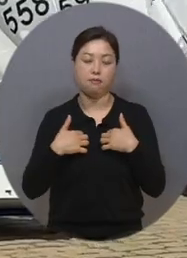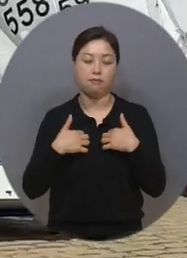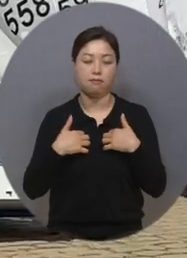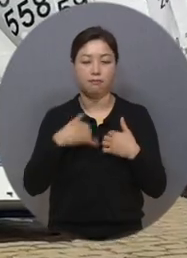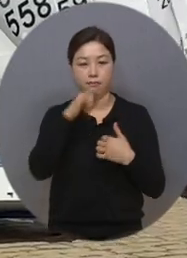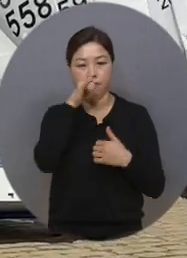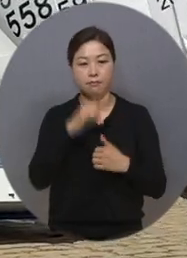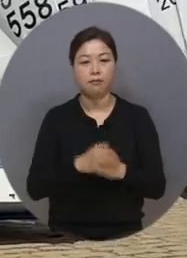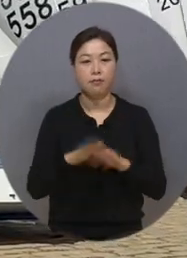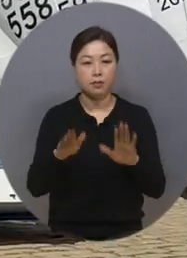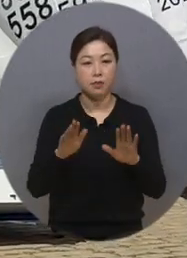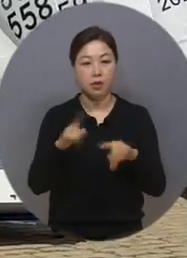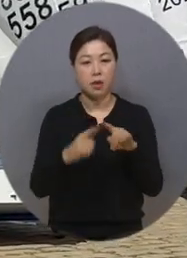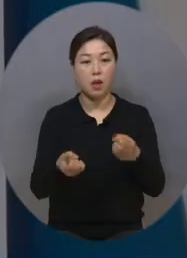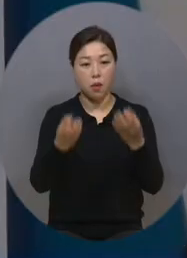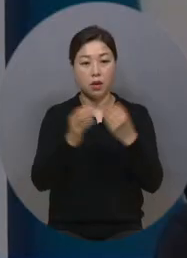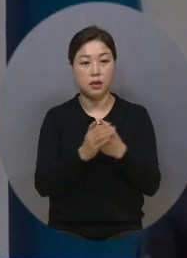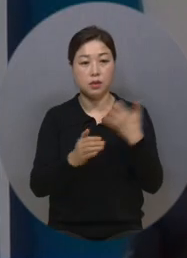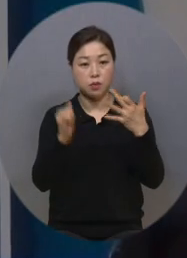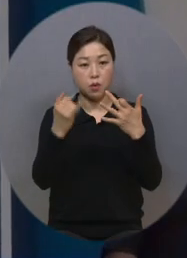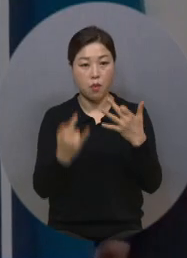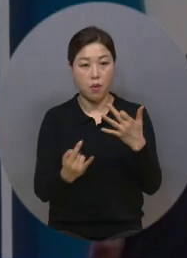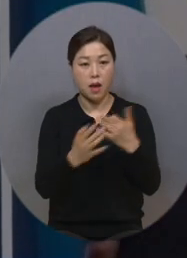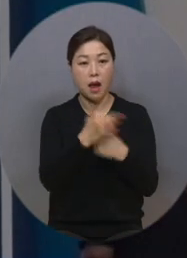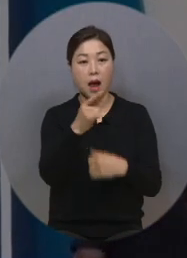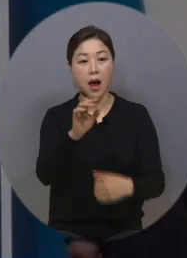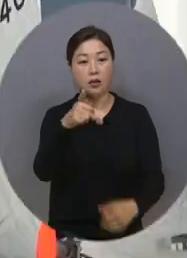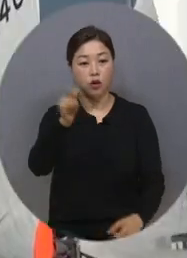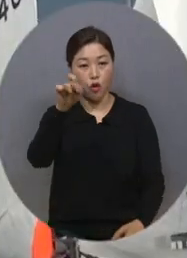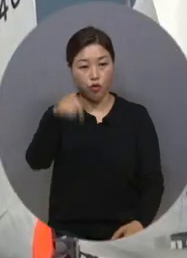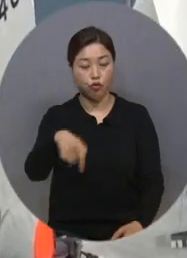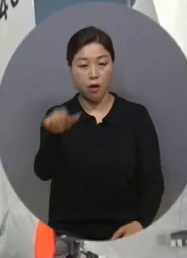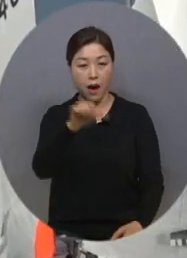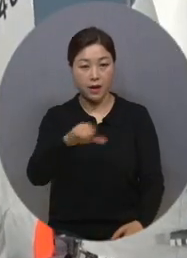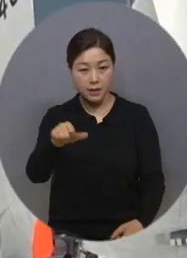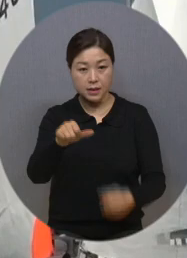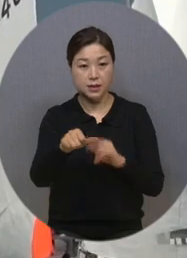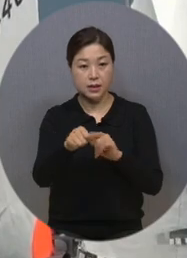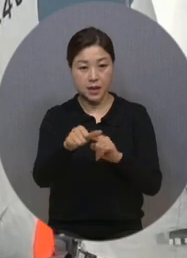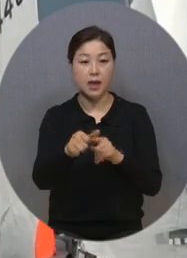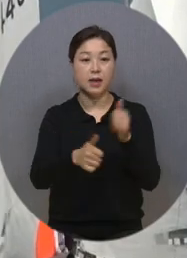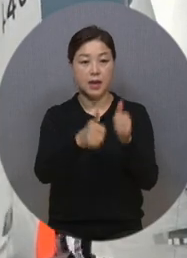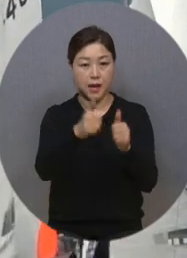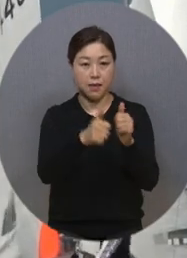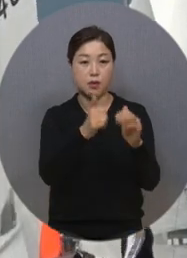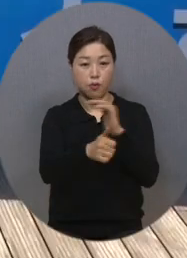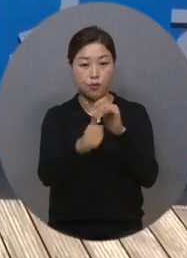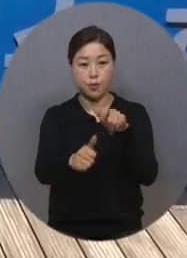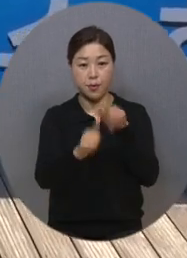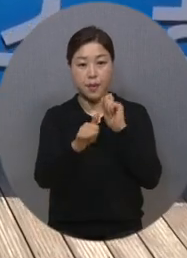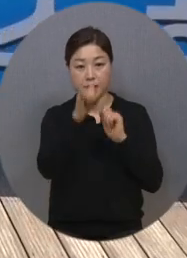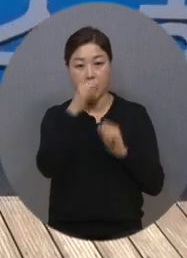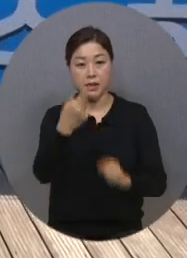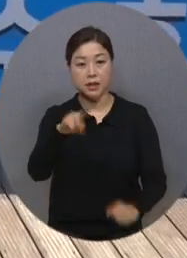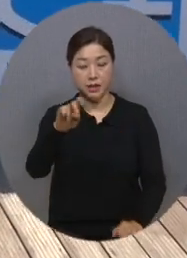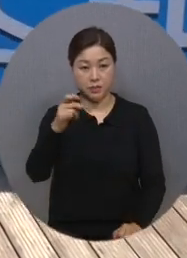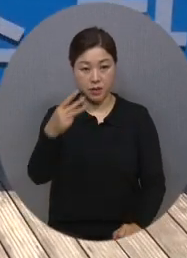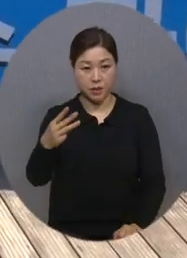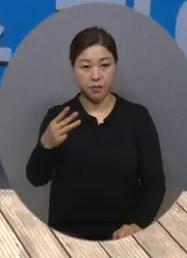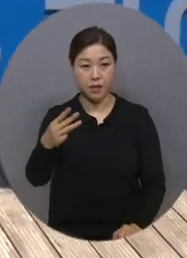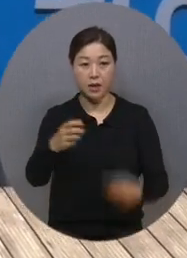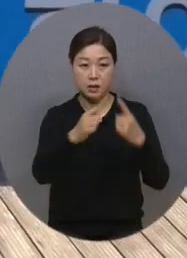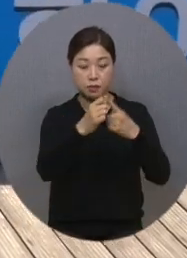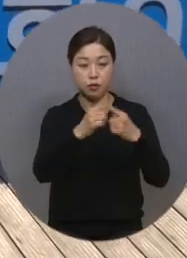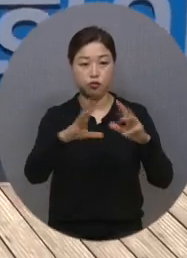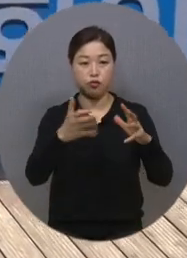특히 이번 대회는 제19회 항저우 아시안게임에 출전하는 선수들을 선발하는 대회로 2023년 첫 국가대표 선발전이기도